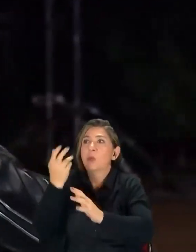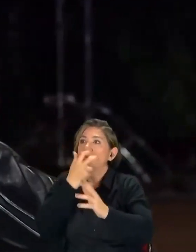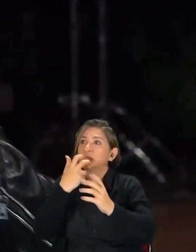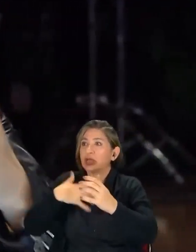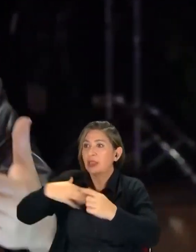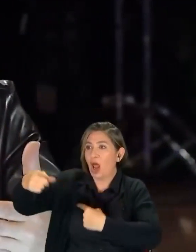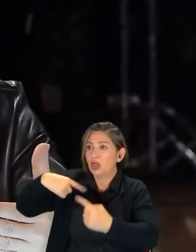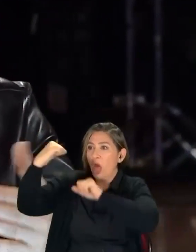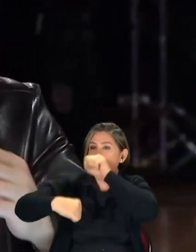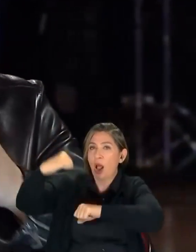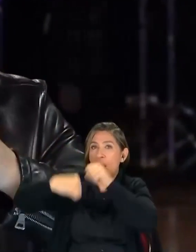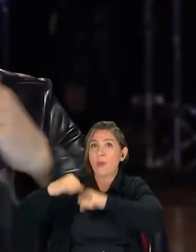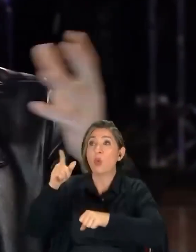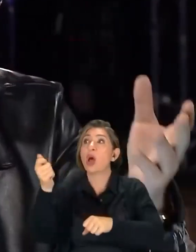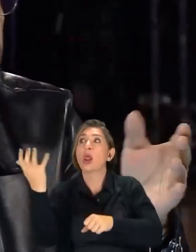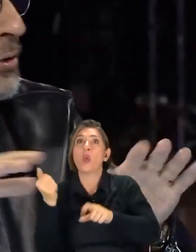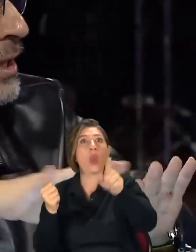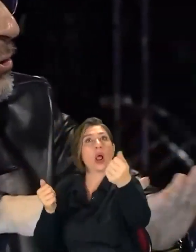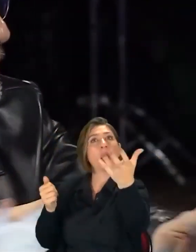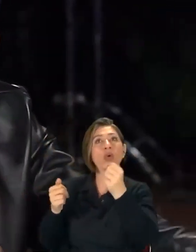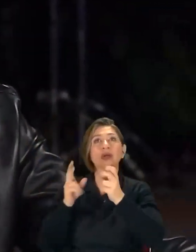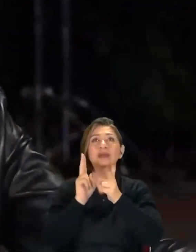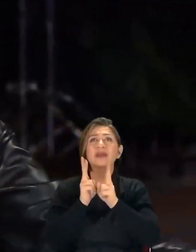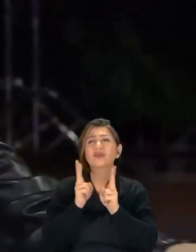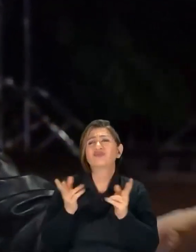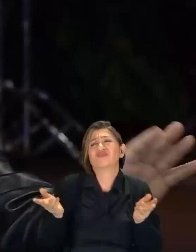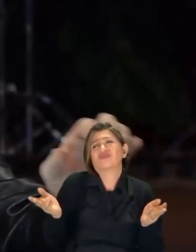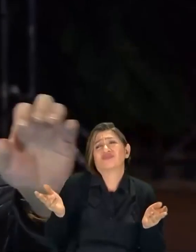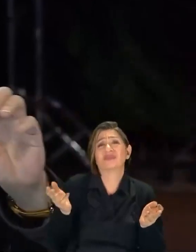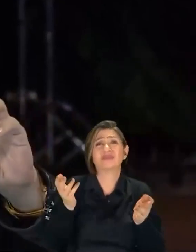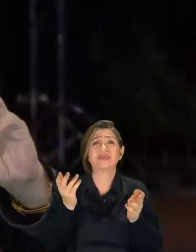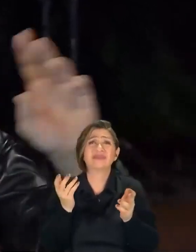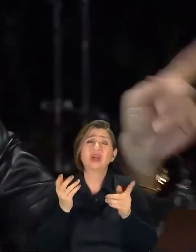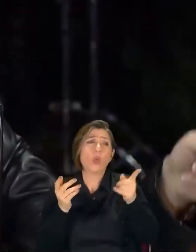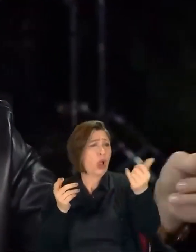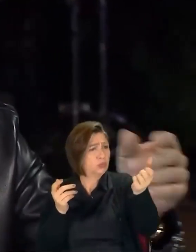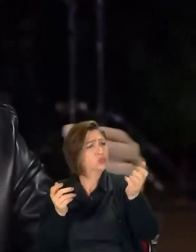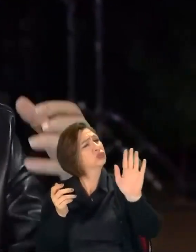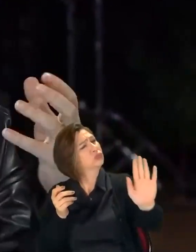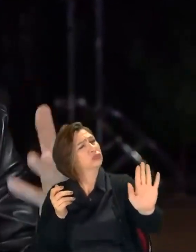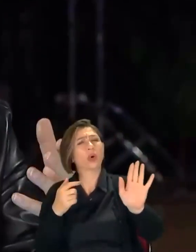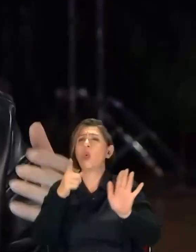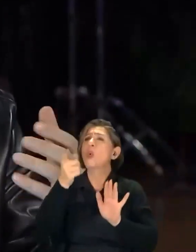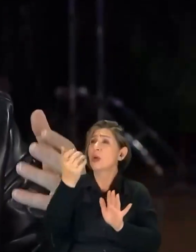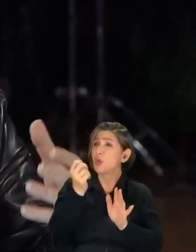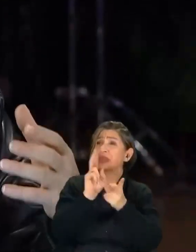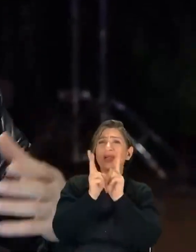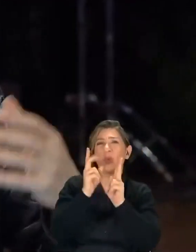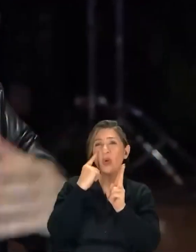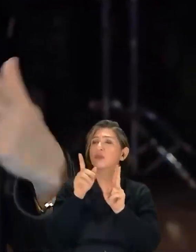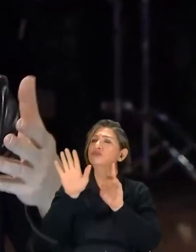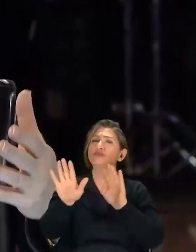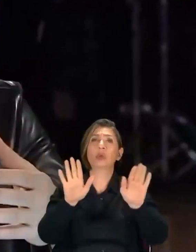kızıştırılır rekabet var O ne kadar alıyor Bu ne kadar oluyor tiyatrocular buna pek bakmaz yani falanca şu kadar mı Bu kadar mı Çünkü oyuncular bir